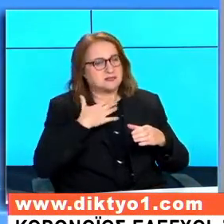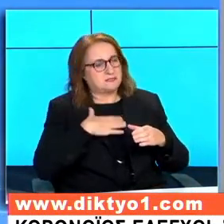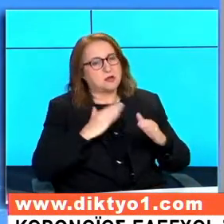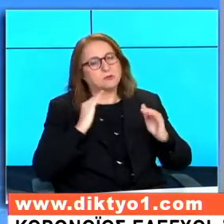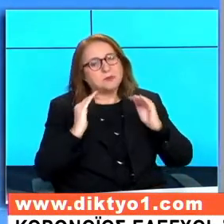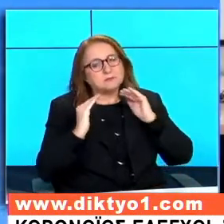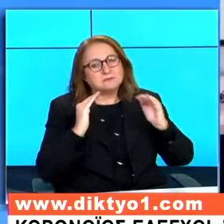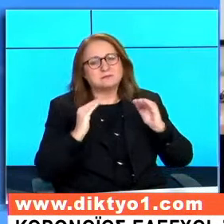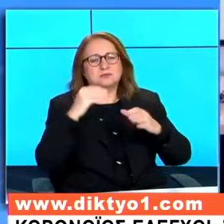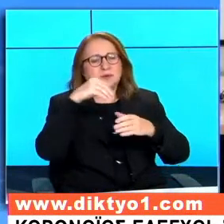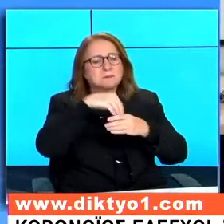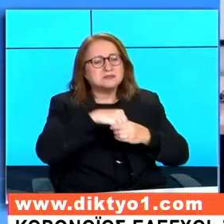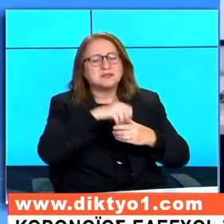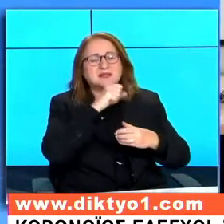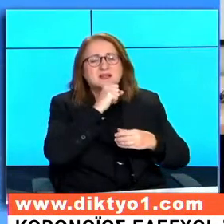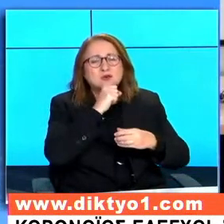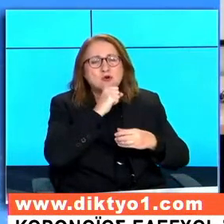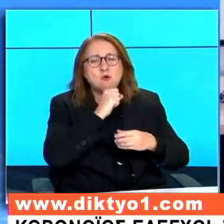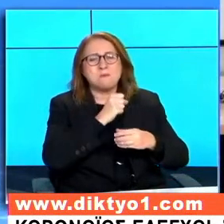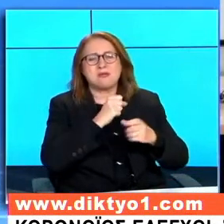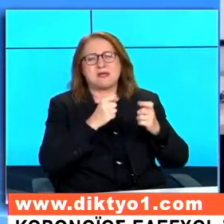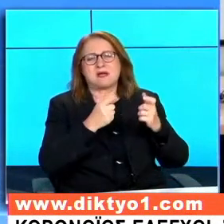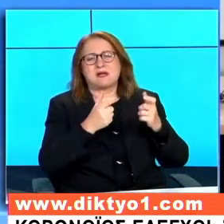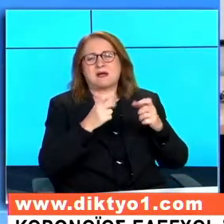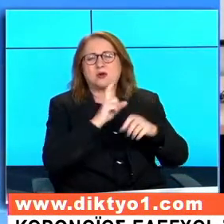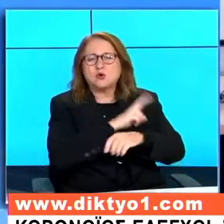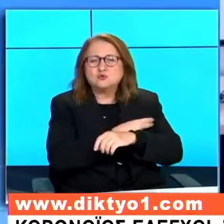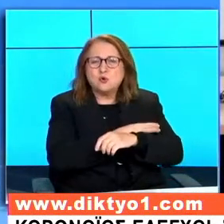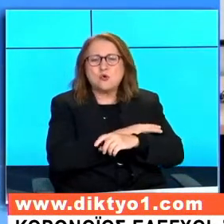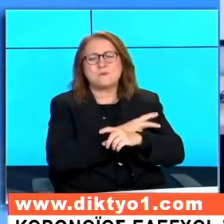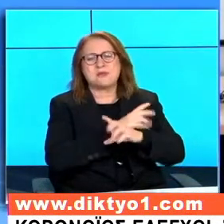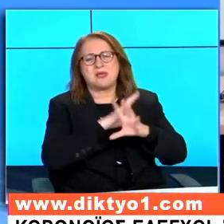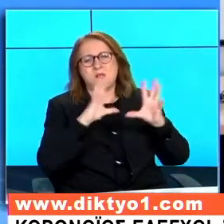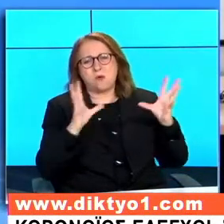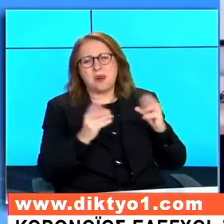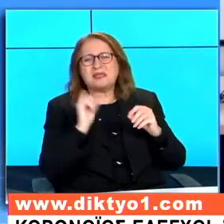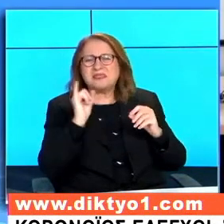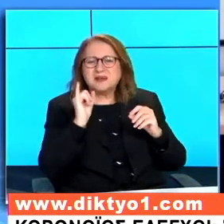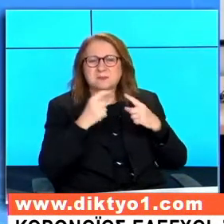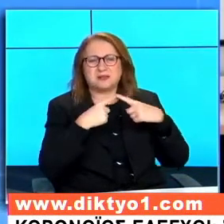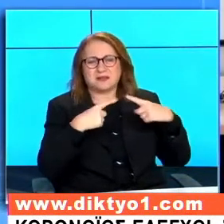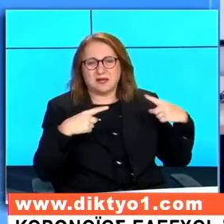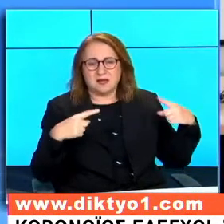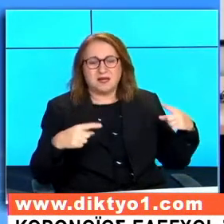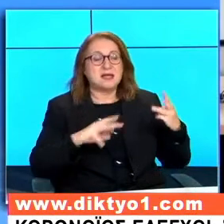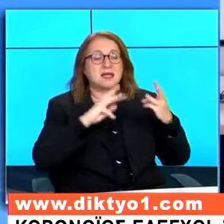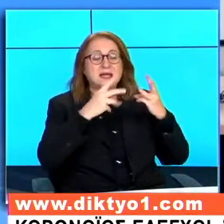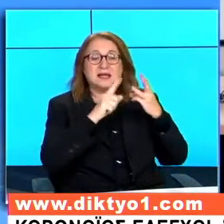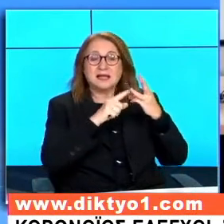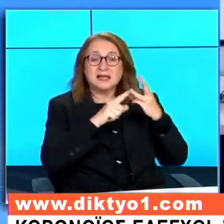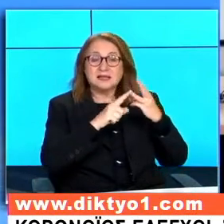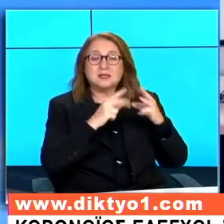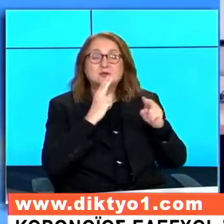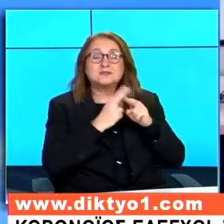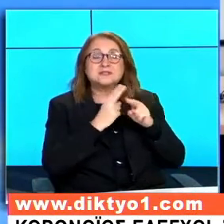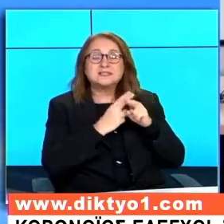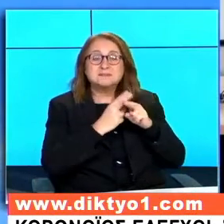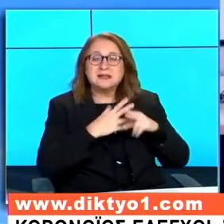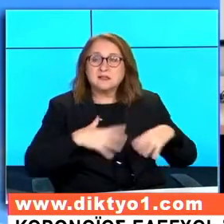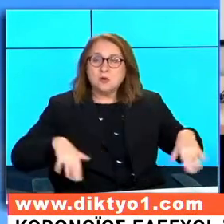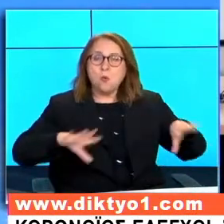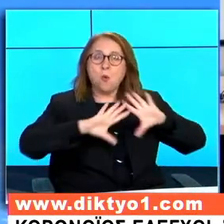σε προνοιακές δομές, σε κλινικές και τρίτον, να διασφαλίσουμε τον υγιή ανταγωνισμό. Ευχαριστώ